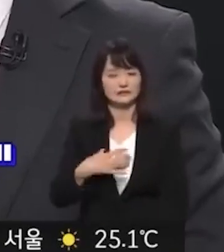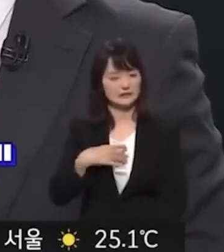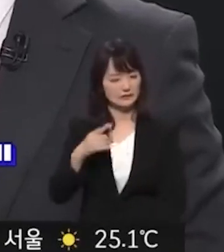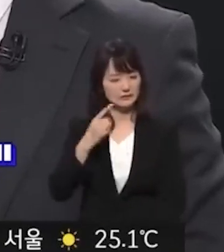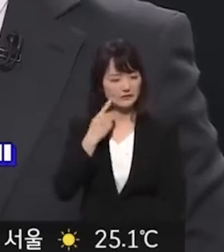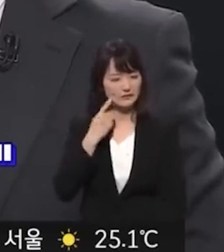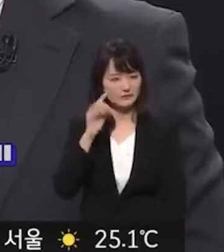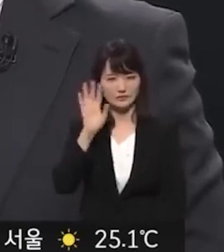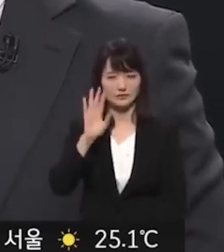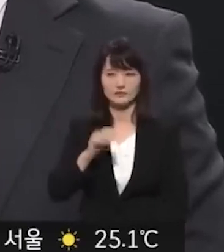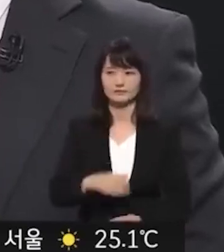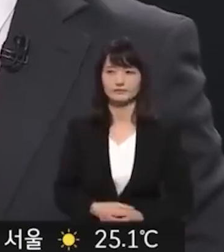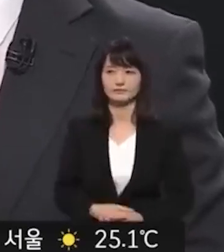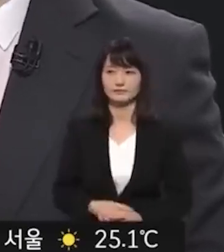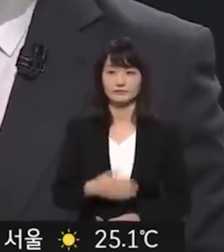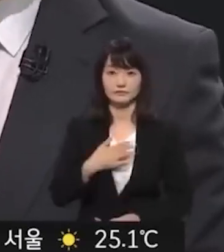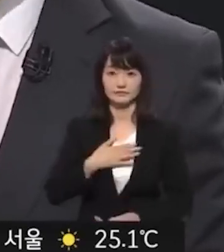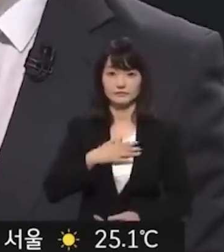거지요